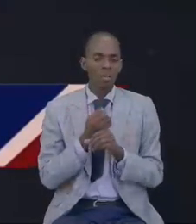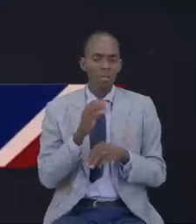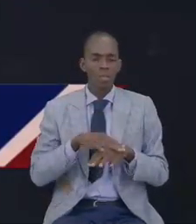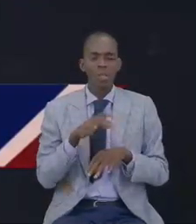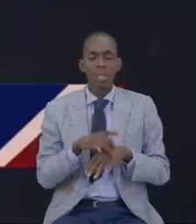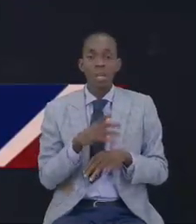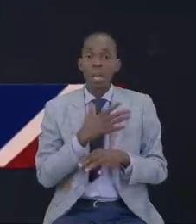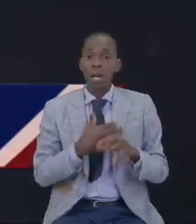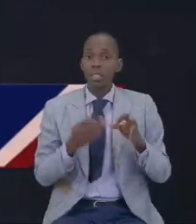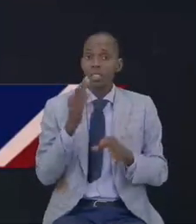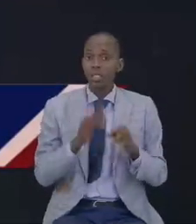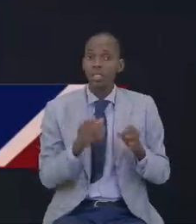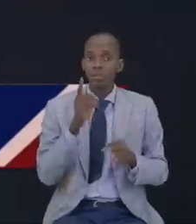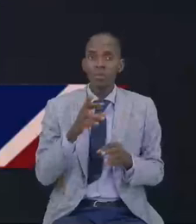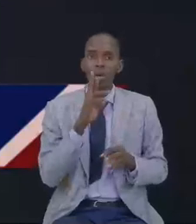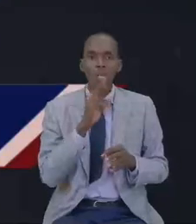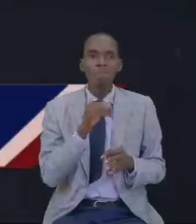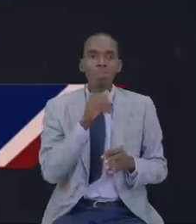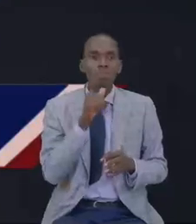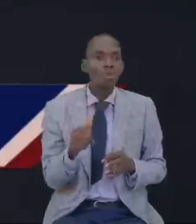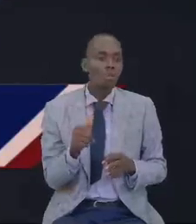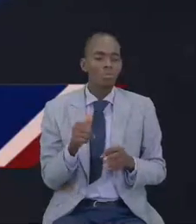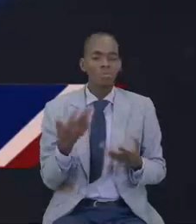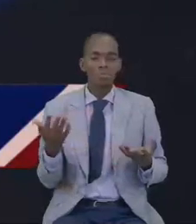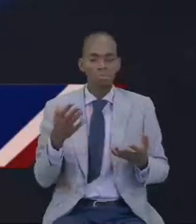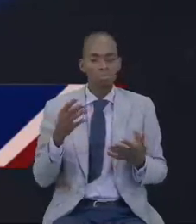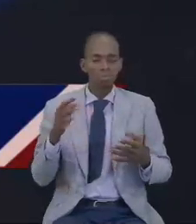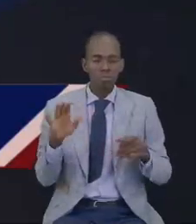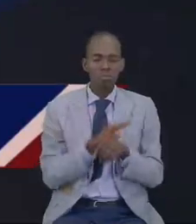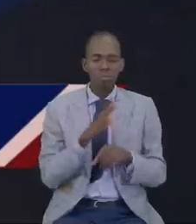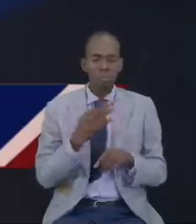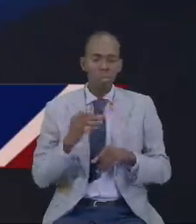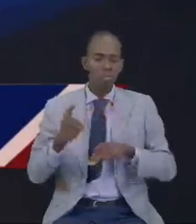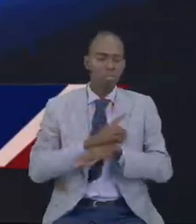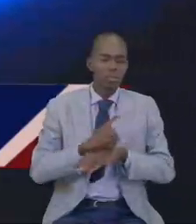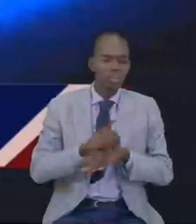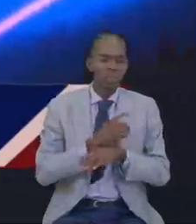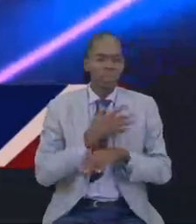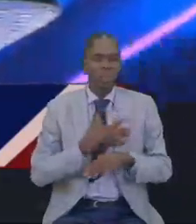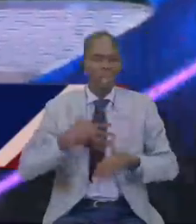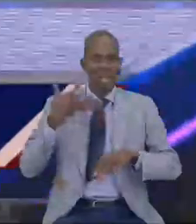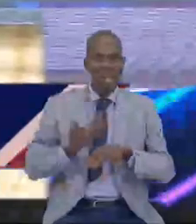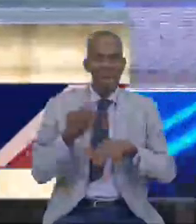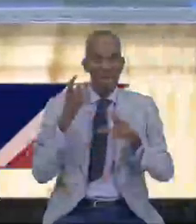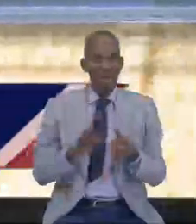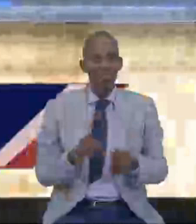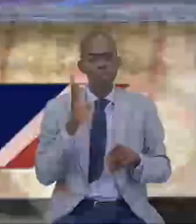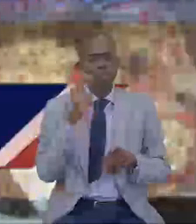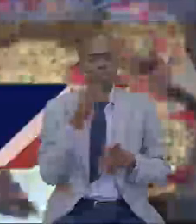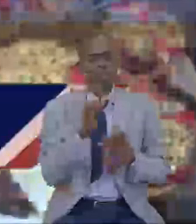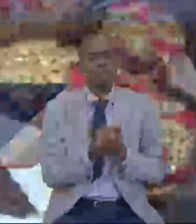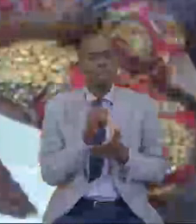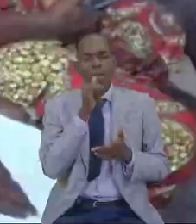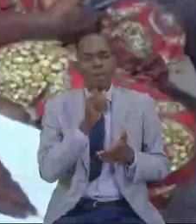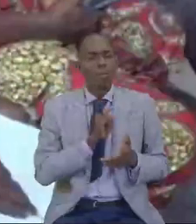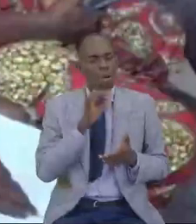pas rigide et discipliné dans ta vie, tu vas dire, est-ce que je ne rate pas quelque chose dans la vie? Oh,